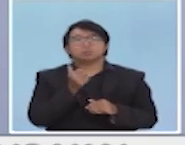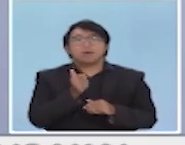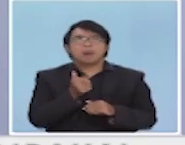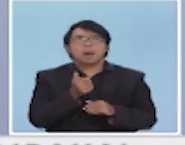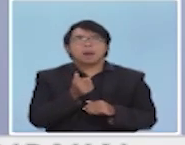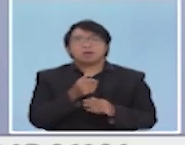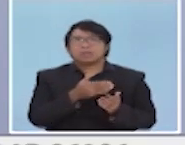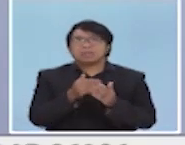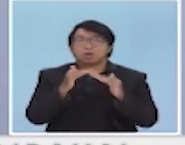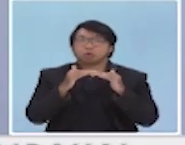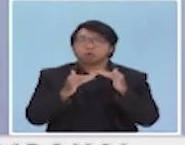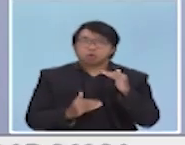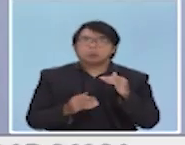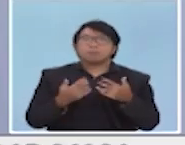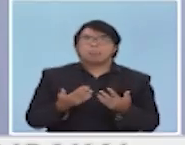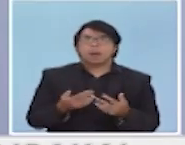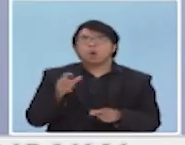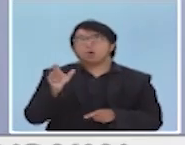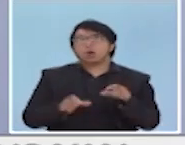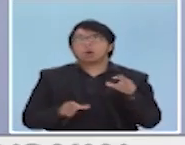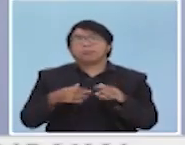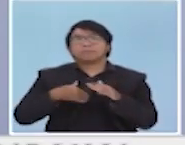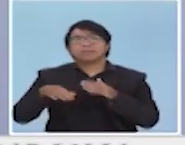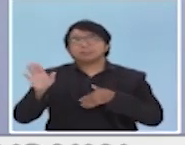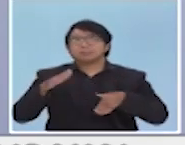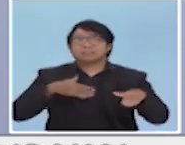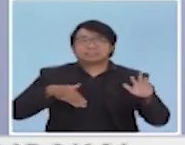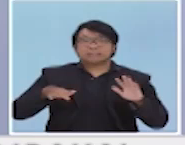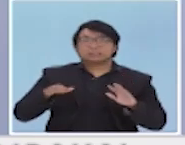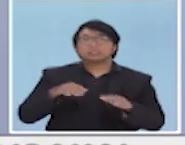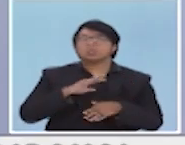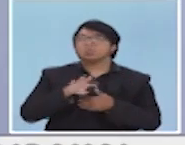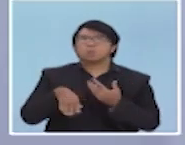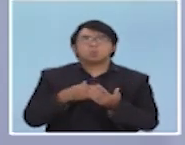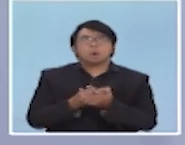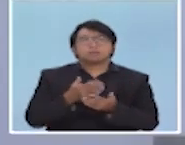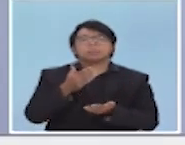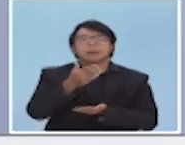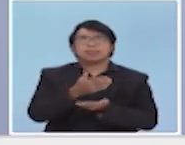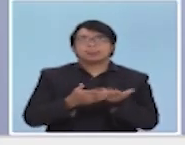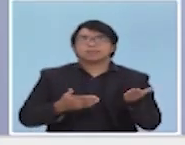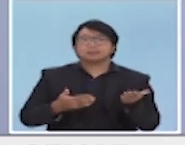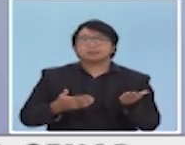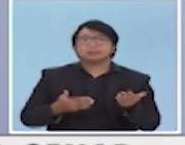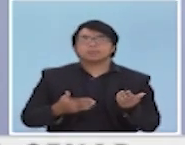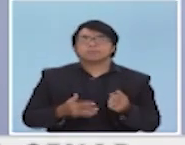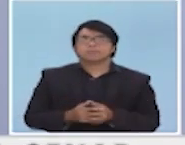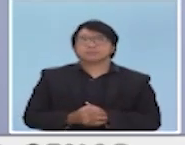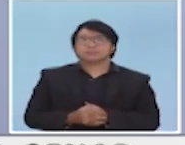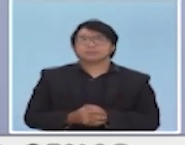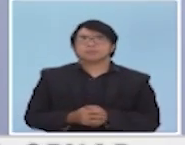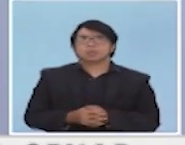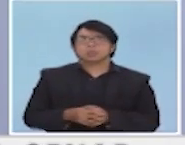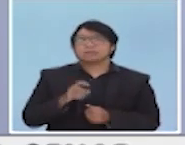salah satunya dengan menerapkan kebijakan ganjil genap untuk seluruh kendaraan bila terjadi kasus dan